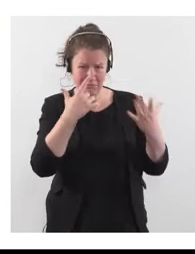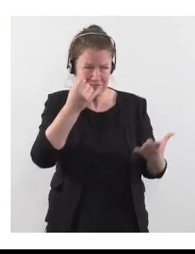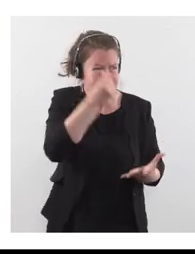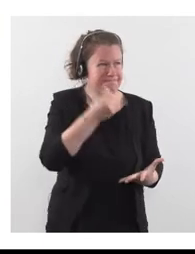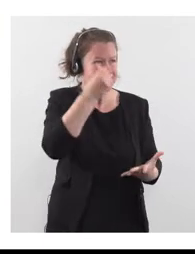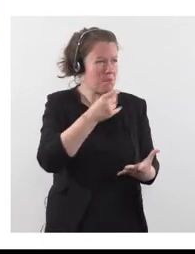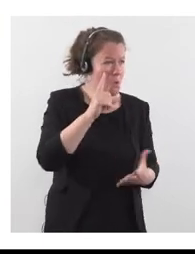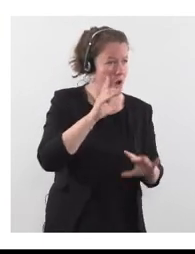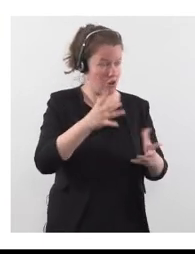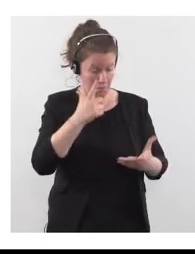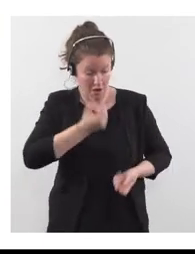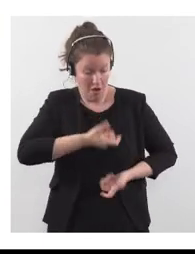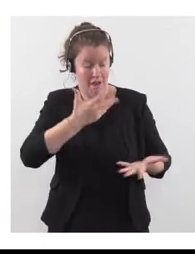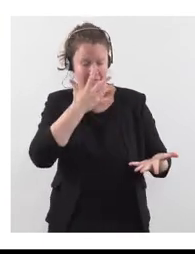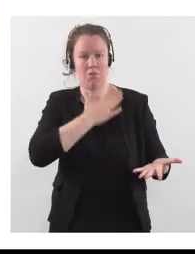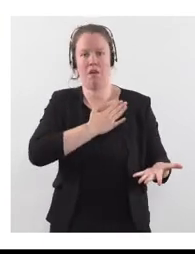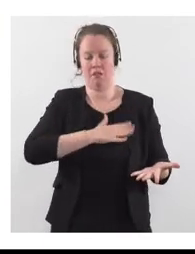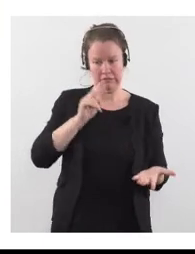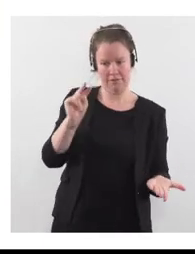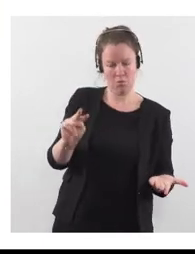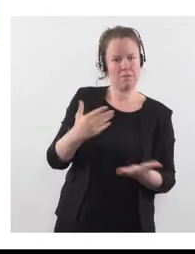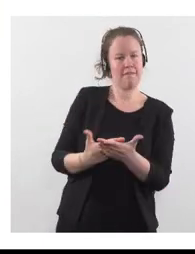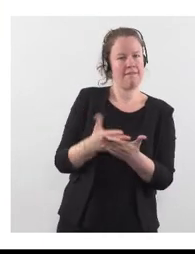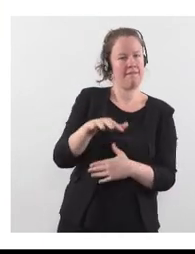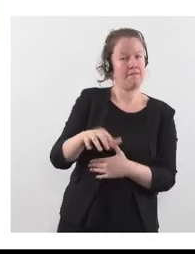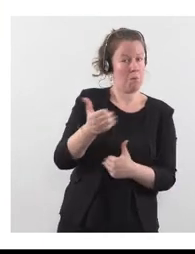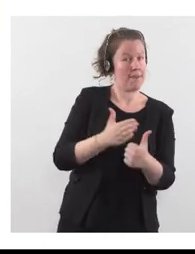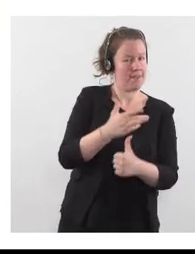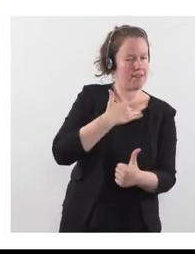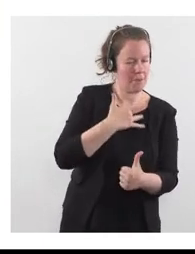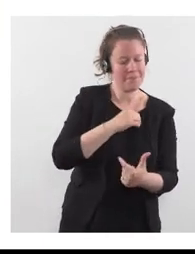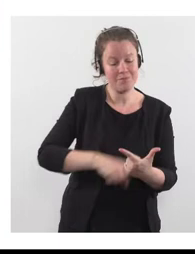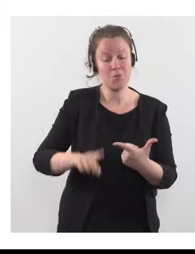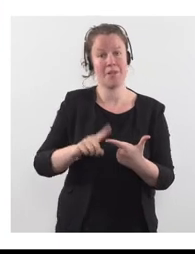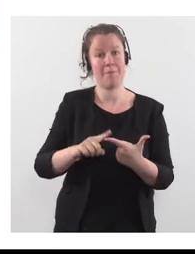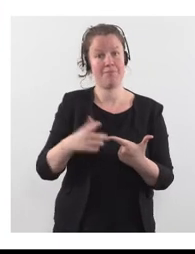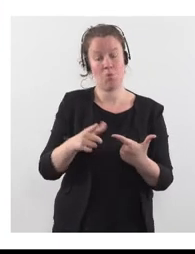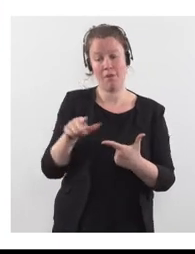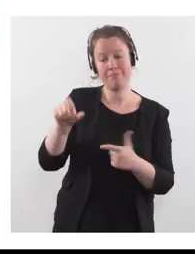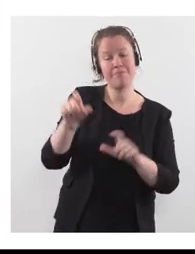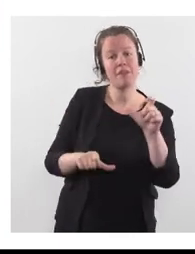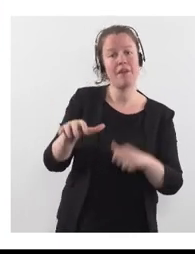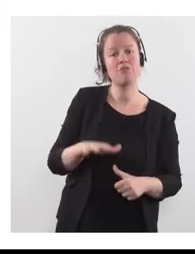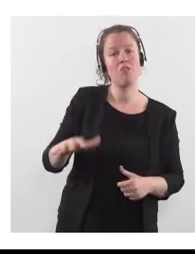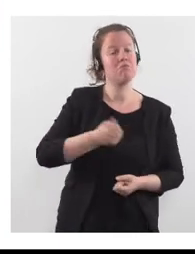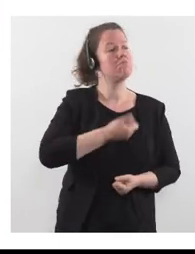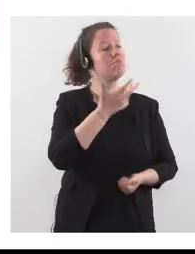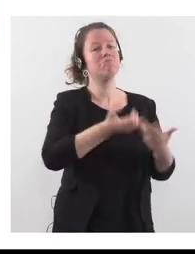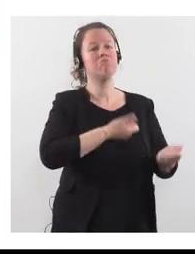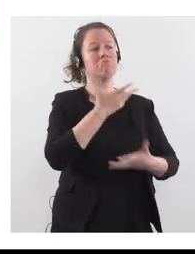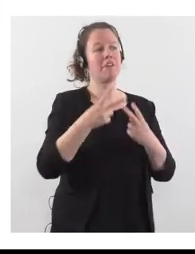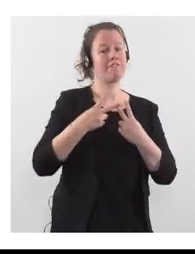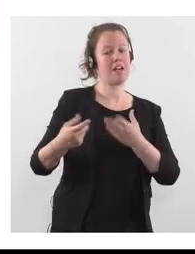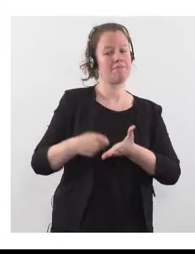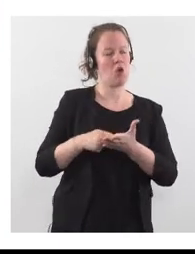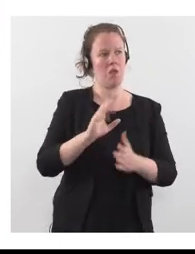L'autre chose, comme Fida l'a dit, c'est que ils ne voulaient pas se plaindre par rapport aux banques. Ils